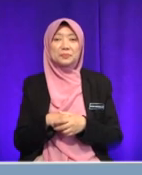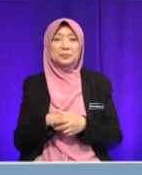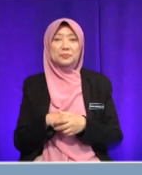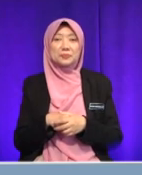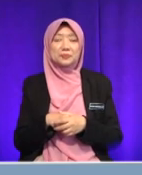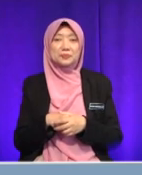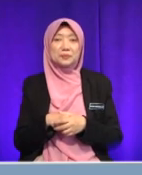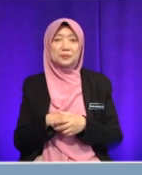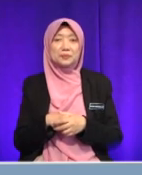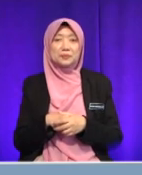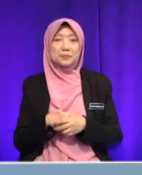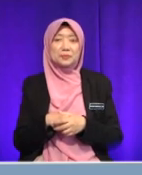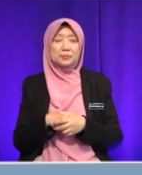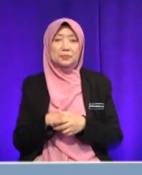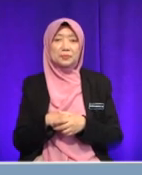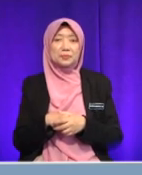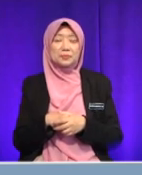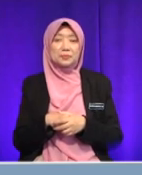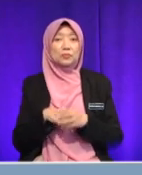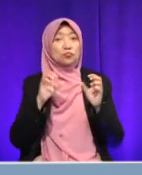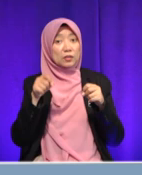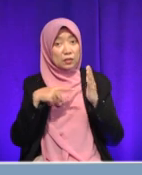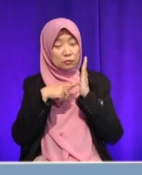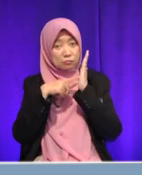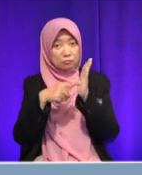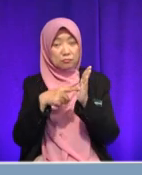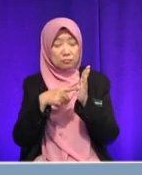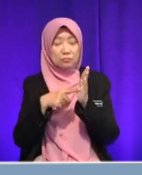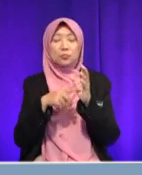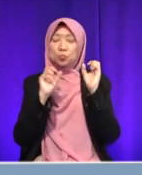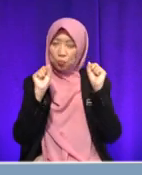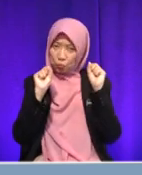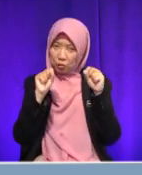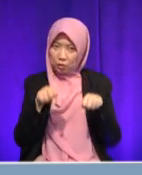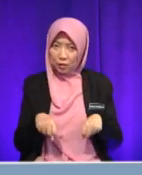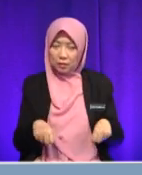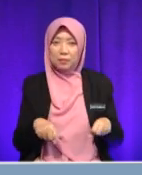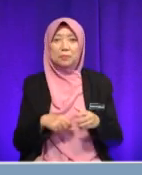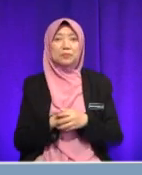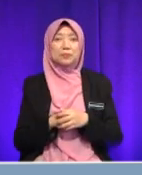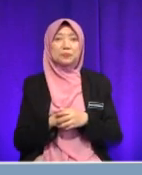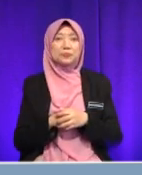Okey, baik. Livanesh. Bolehkah saya tunjuk jawapan saya? Oh, boleh. Boleh. Silakan. Boleh.